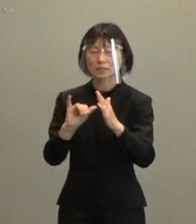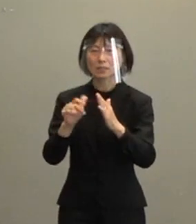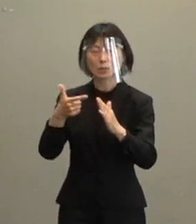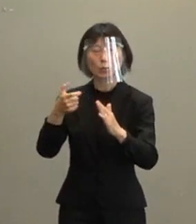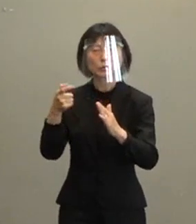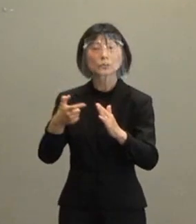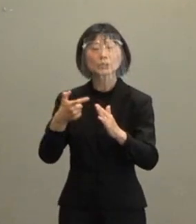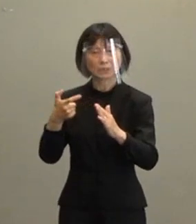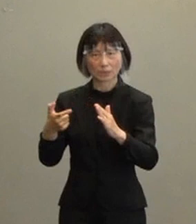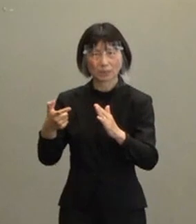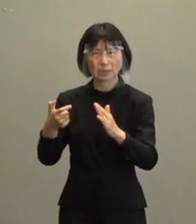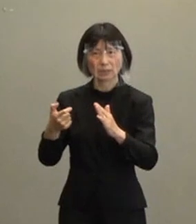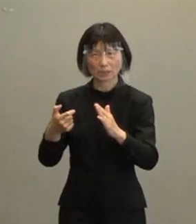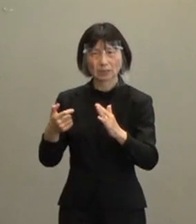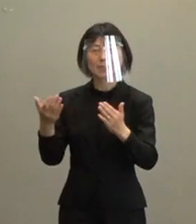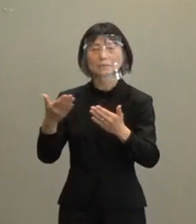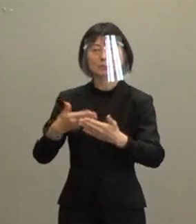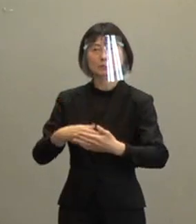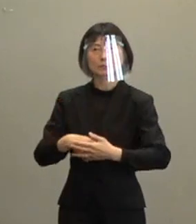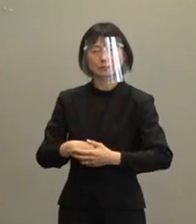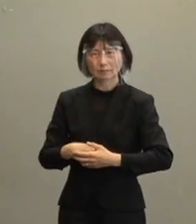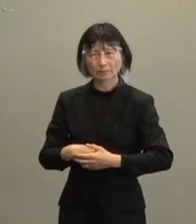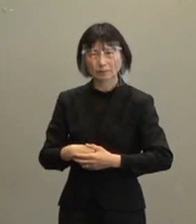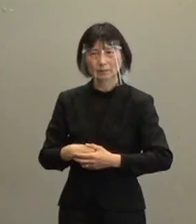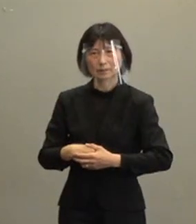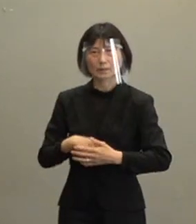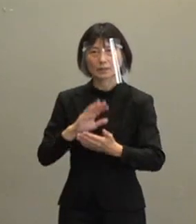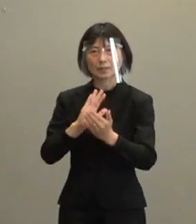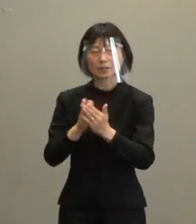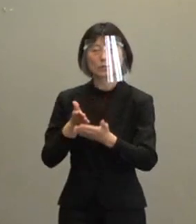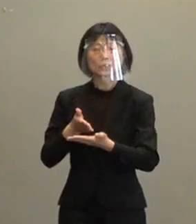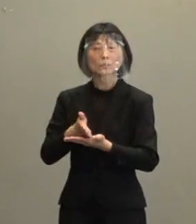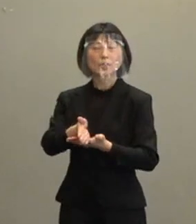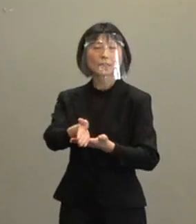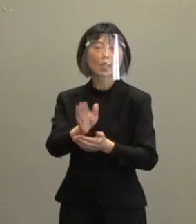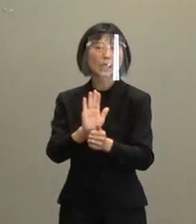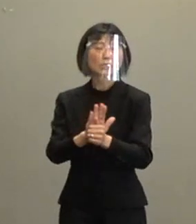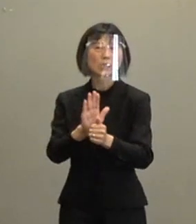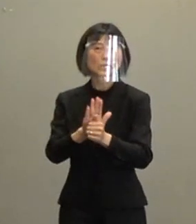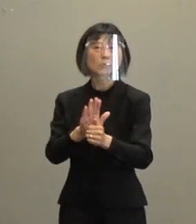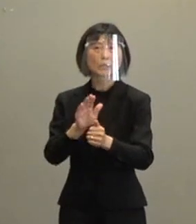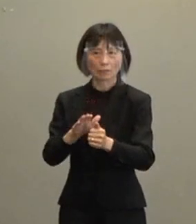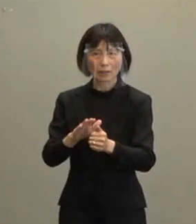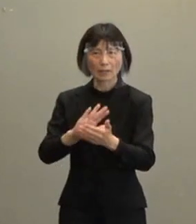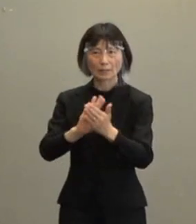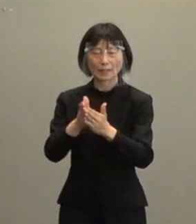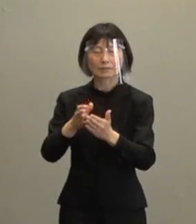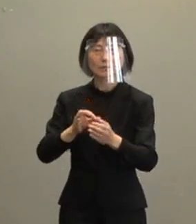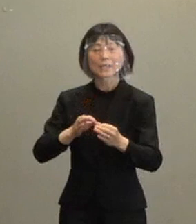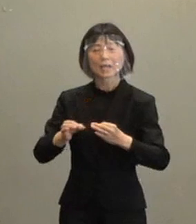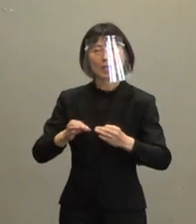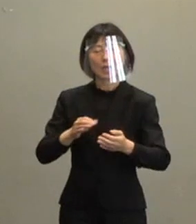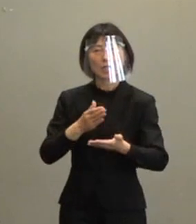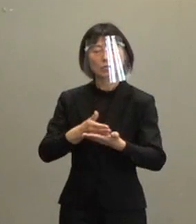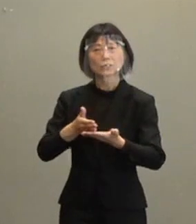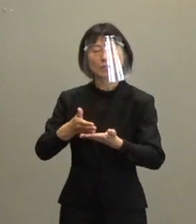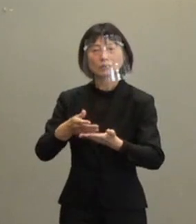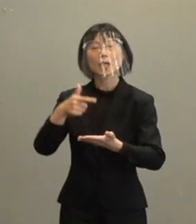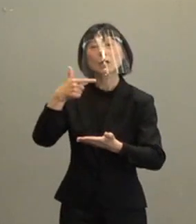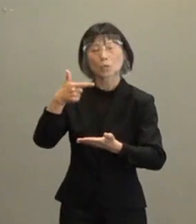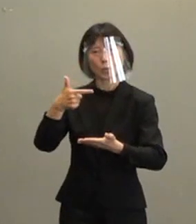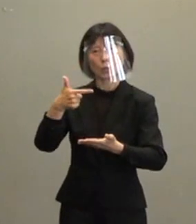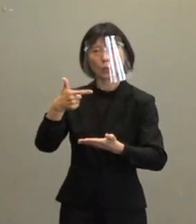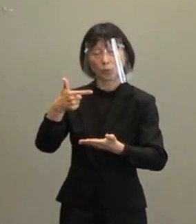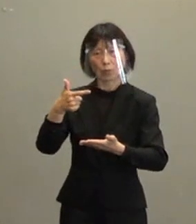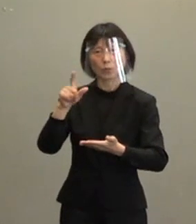形になります。我々県の直接的なその支援の部分では、県営住宅については6戸